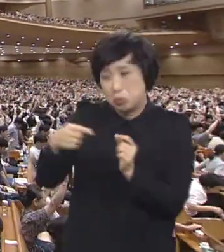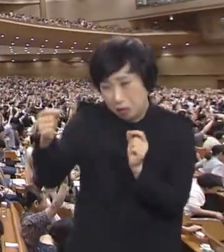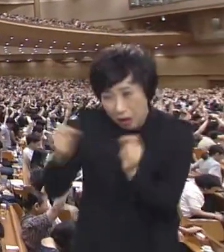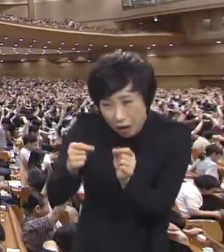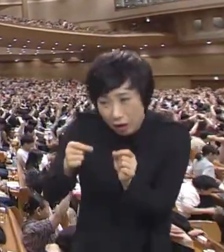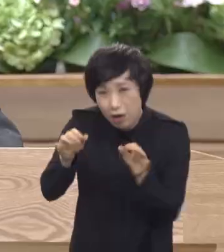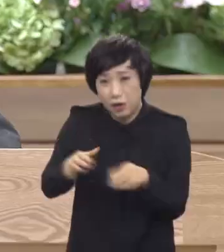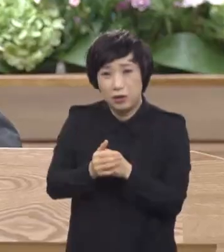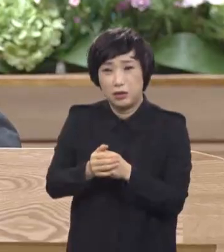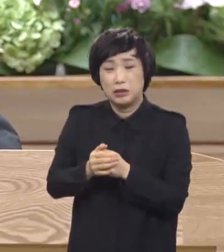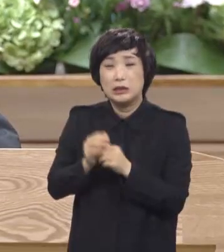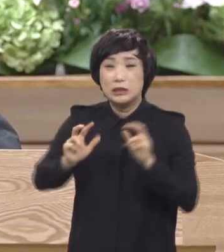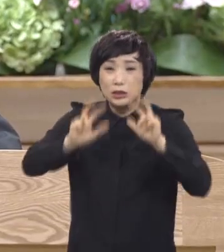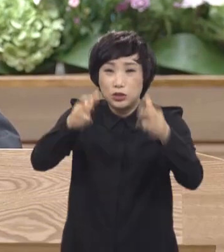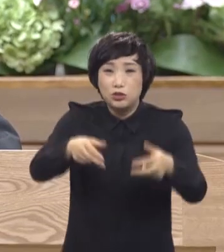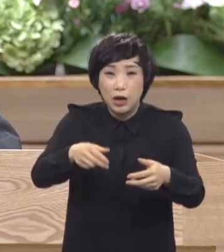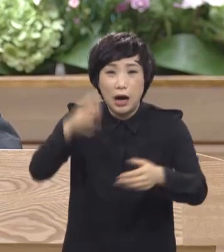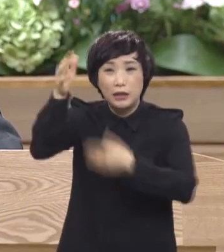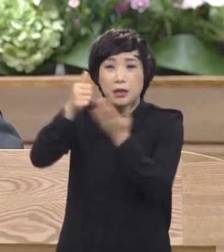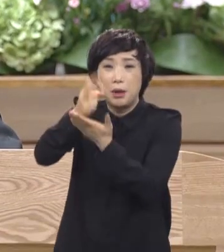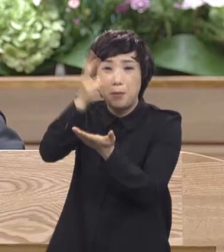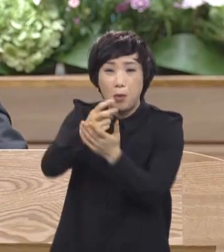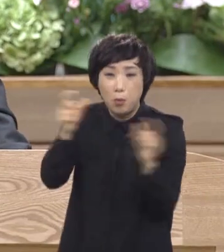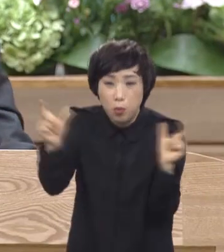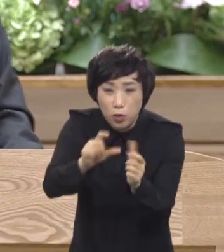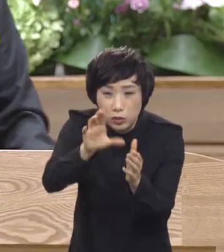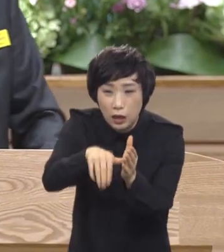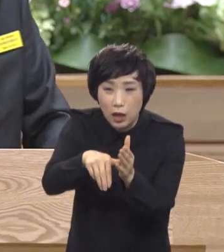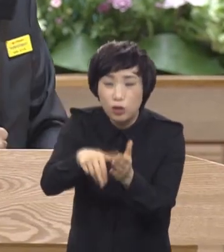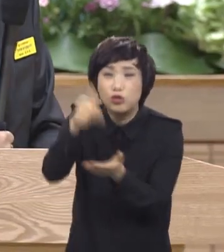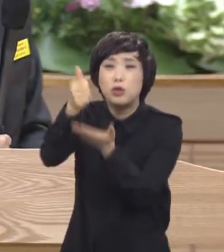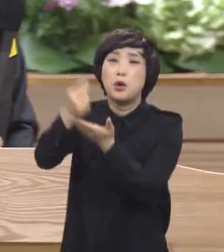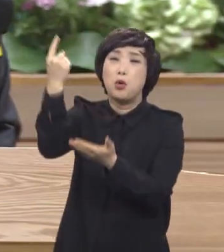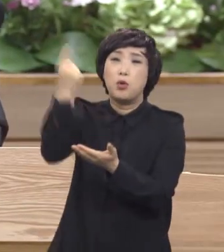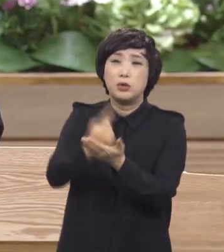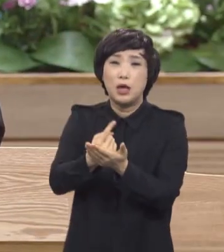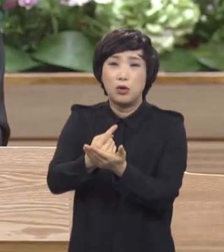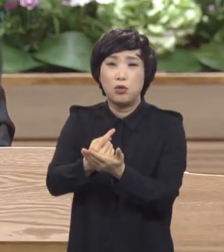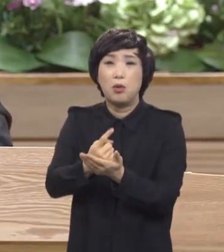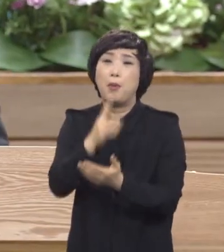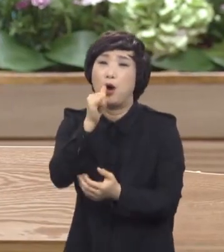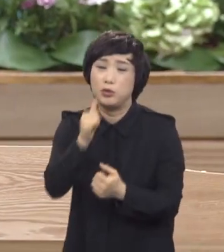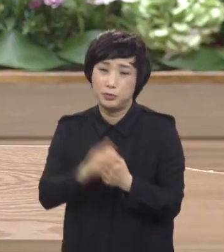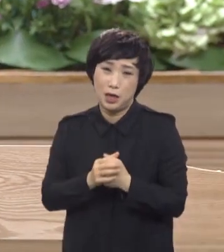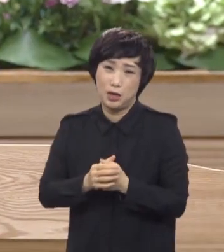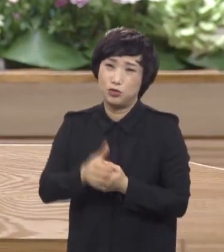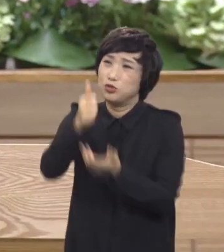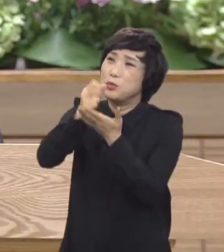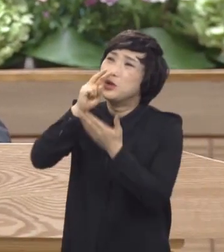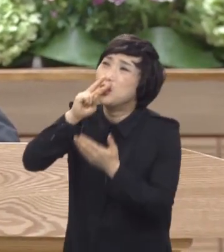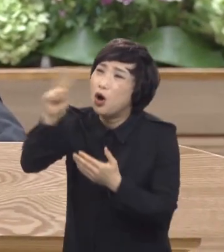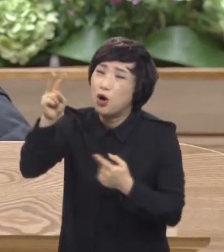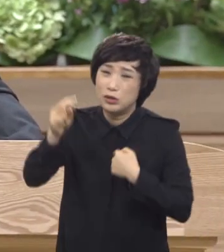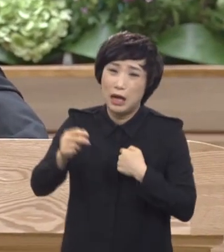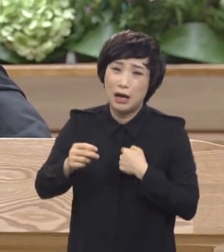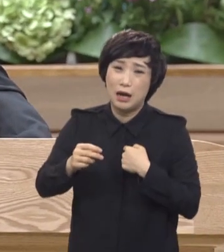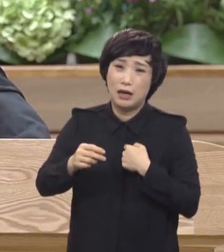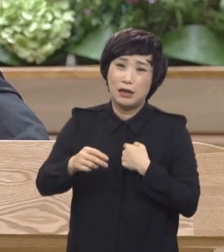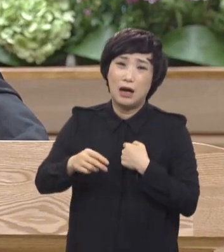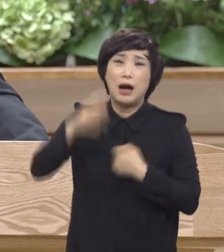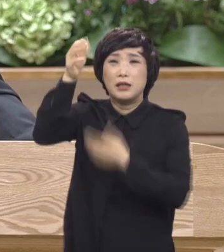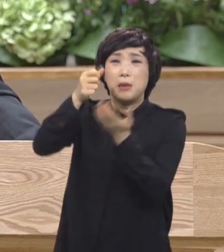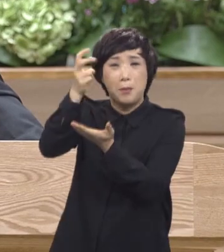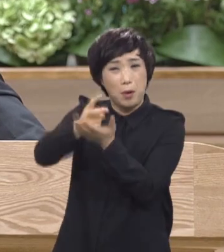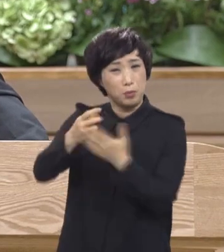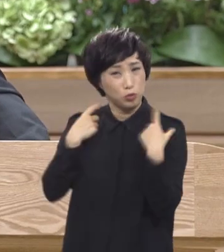이 지구 안에 하나님의 질서가 파괴될 때 언제나 주님은 역사하셨습니다 주여 내가 정말로 하나님의